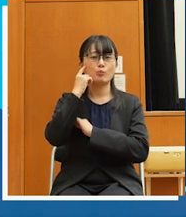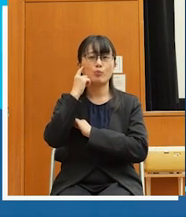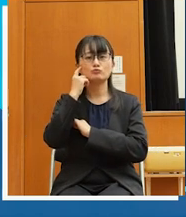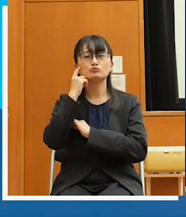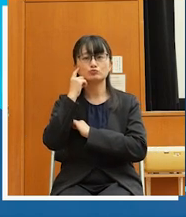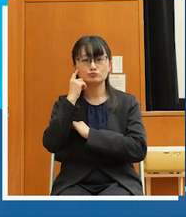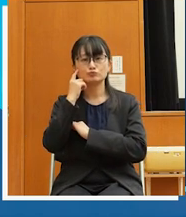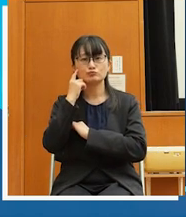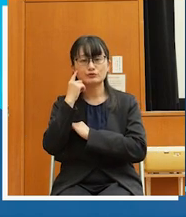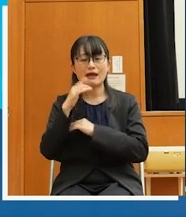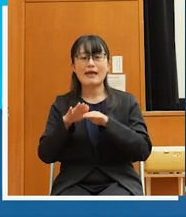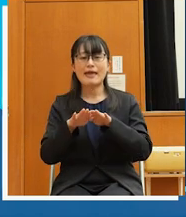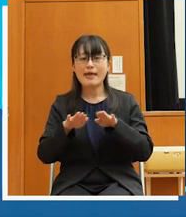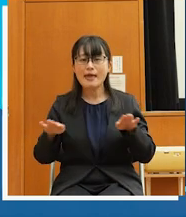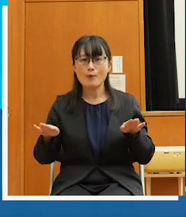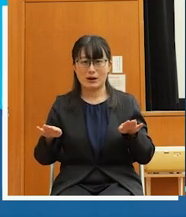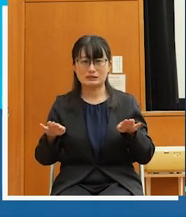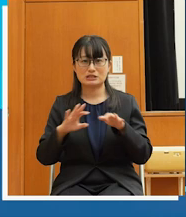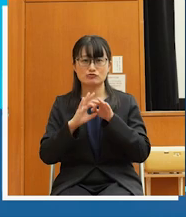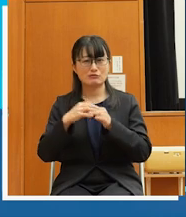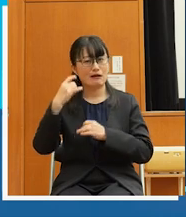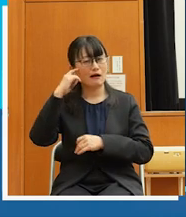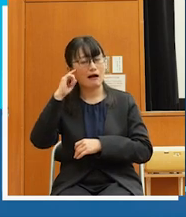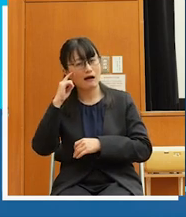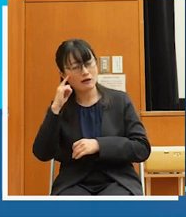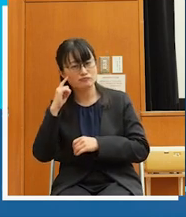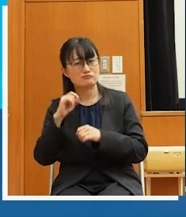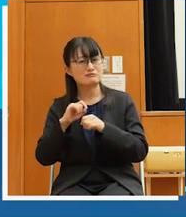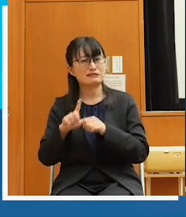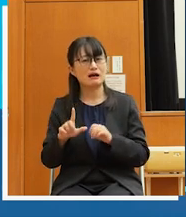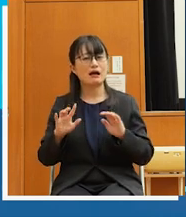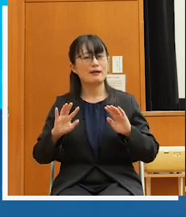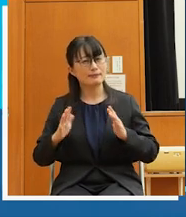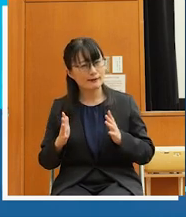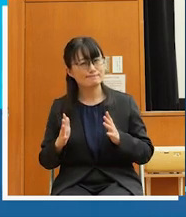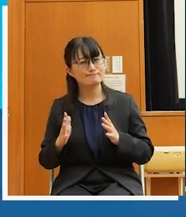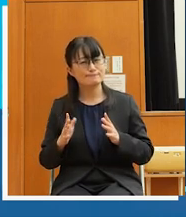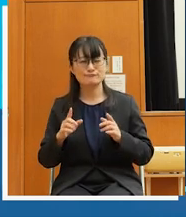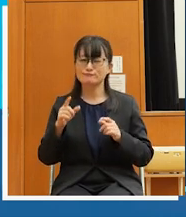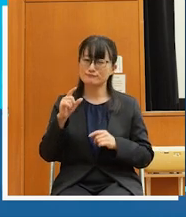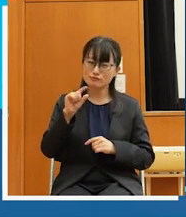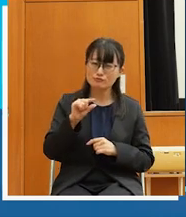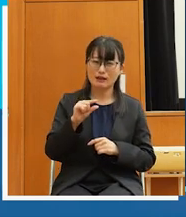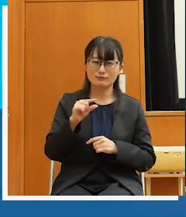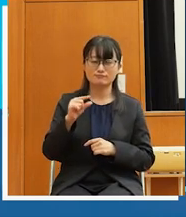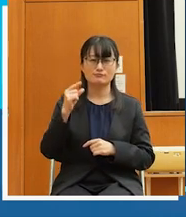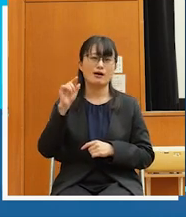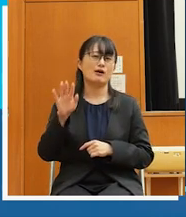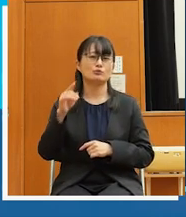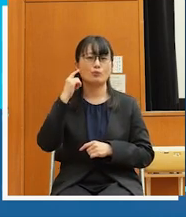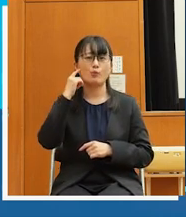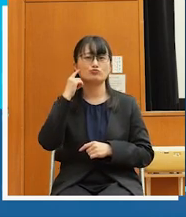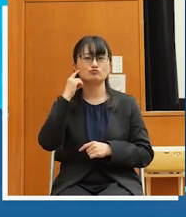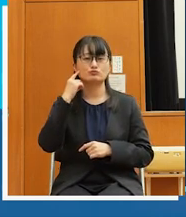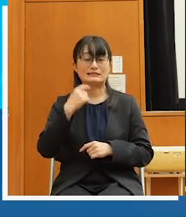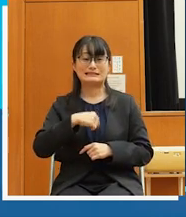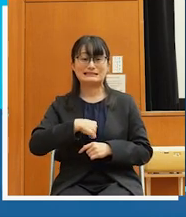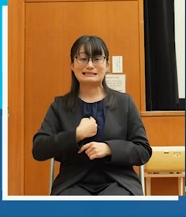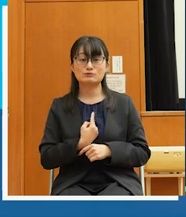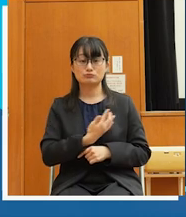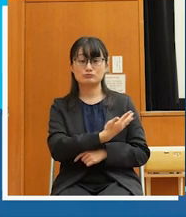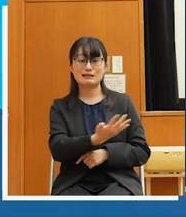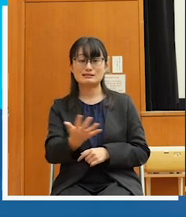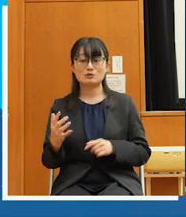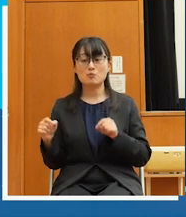平和について考える機会が少ないのが1番大きな問題ではあるのかなっていう風に思うんですけどやっぱり自分たちの身近なところで話す機会が